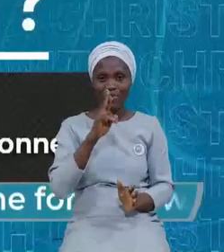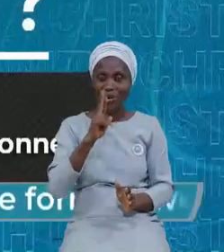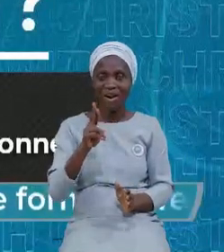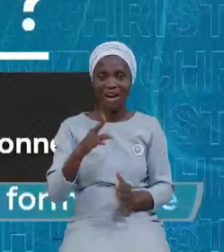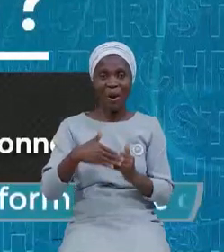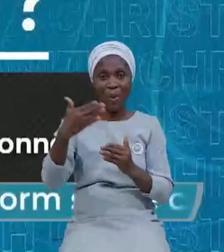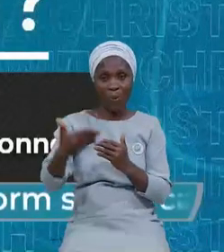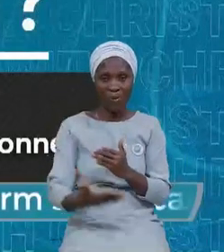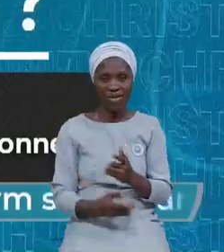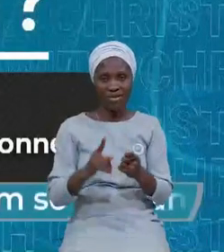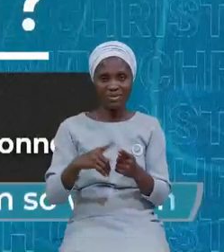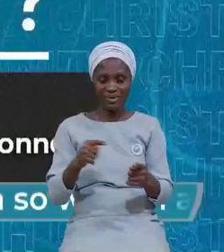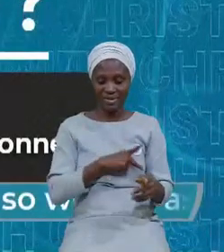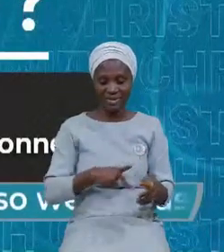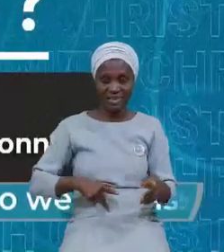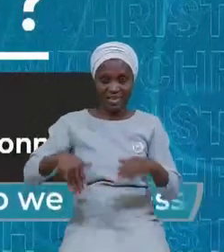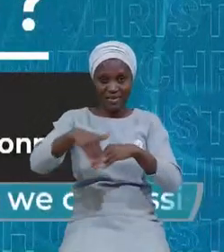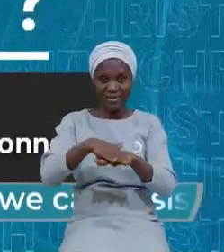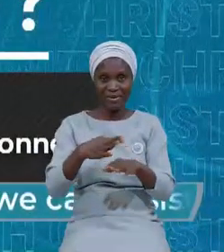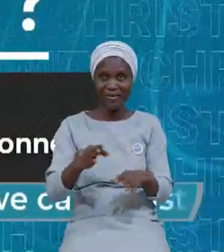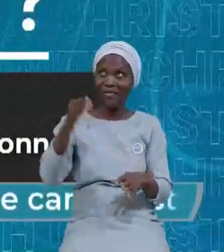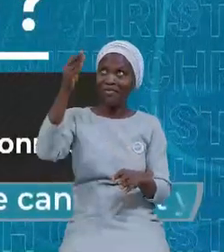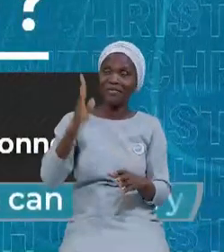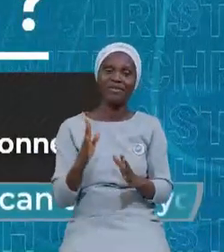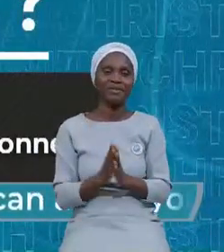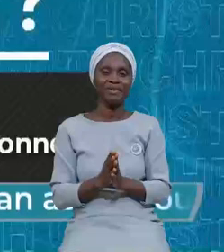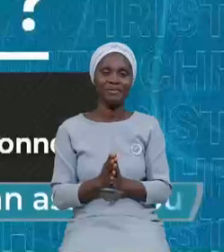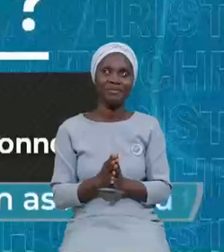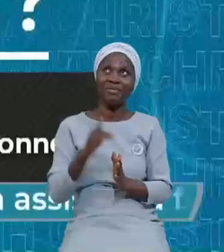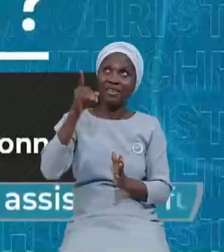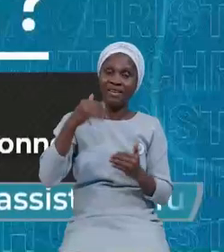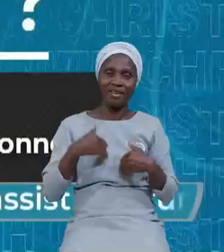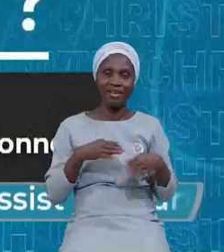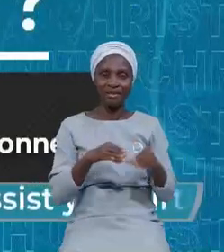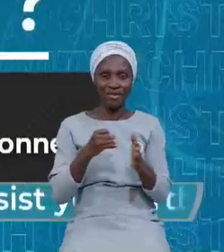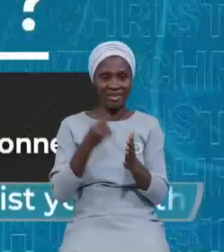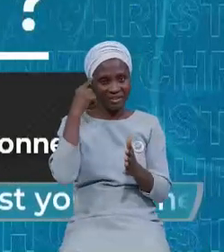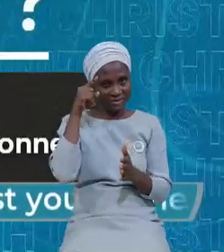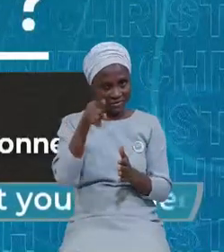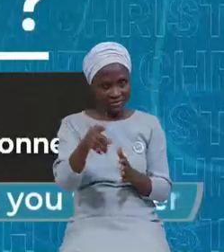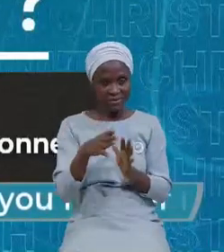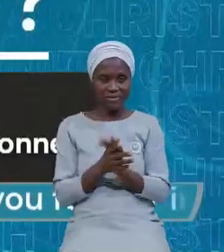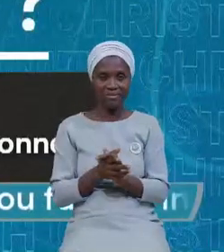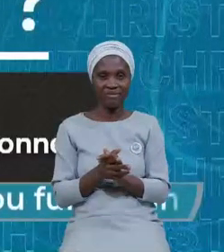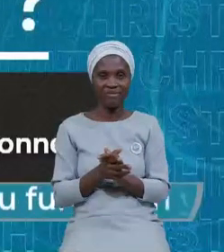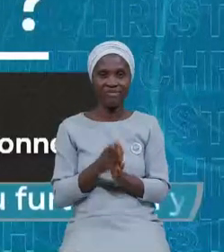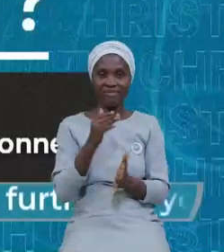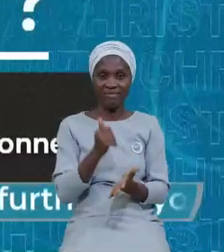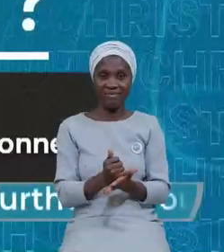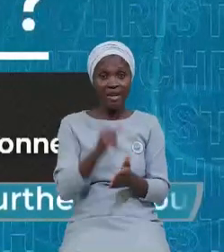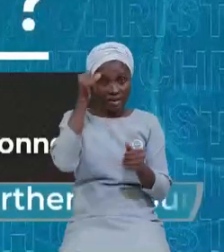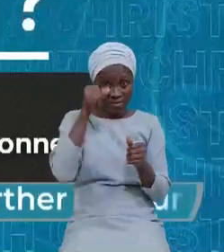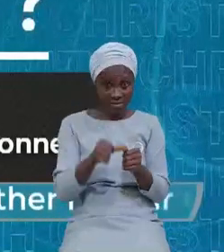félicitations so les bienvenu dans le royaume il a fait il a